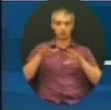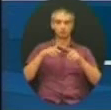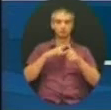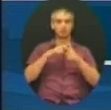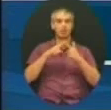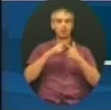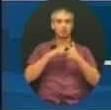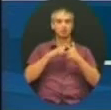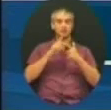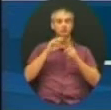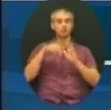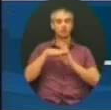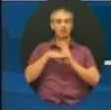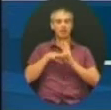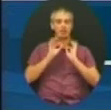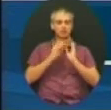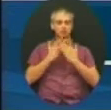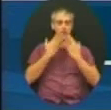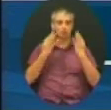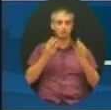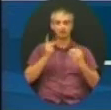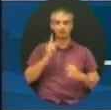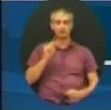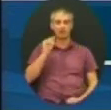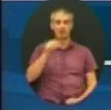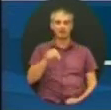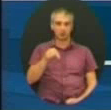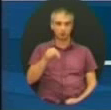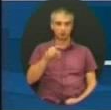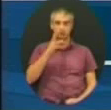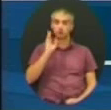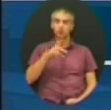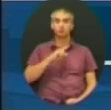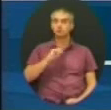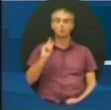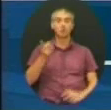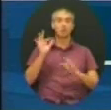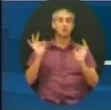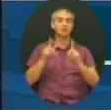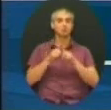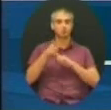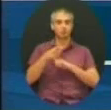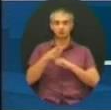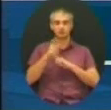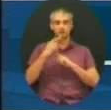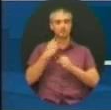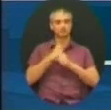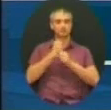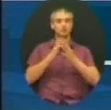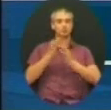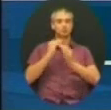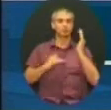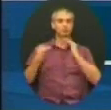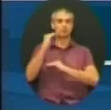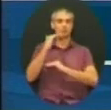ממשלה. ויש כאן כללים ברורים, מי צריך להגיע, יש בכל טקס כזה גם ייצוג לבית משפט